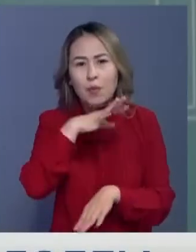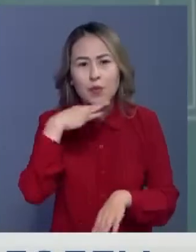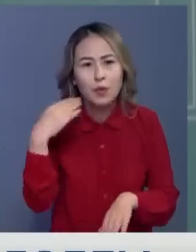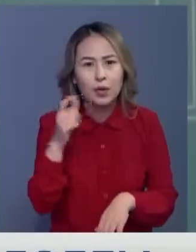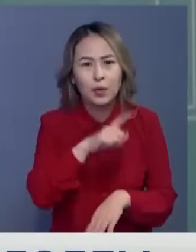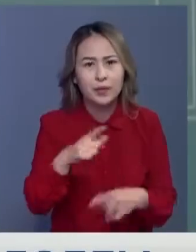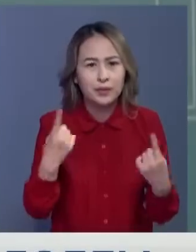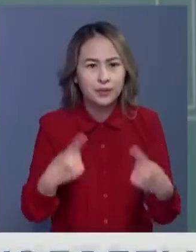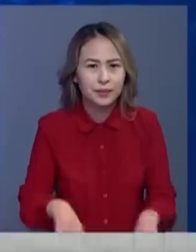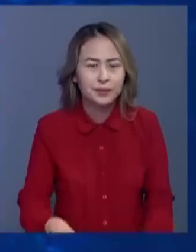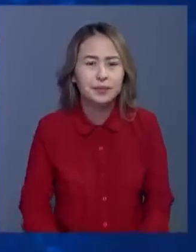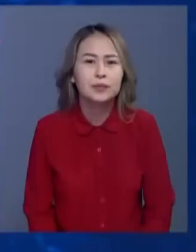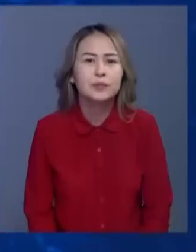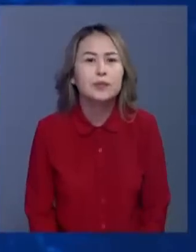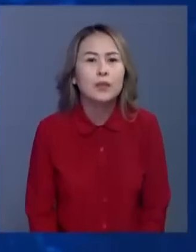отыр.